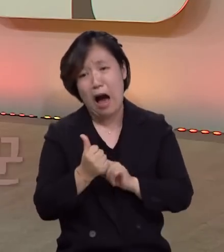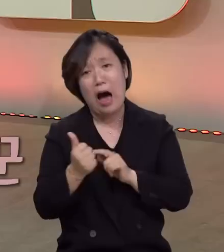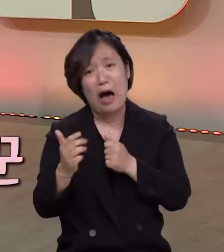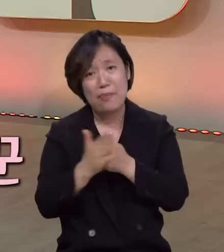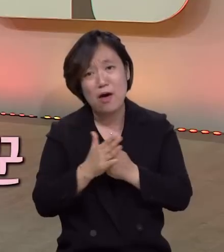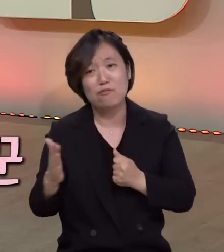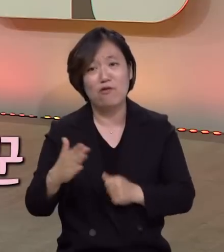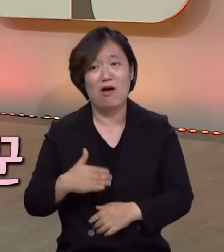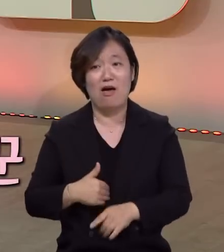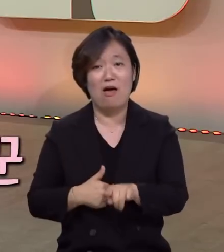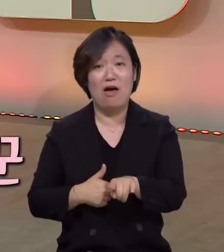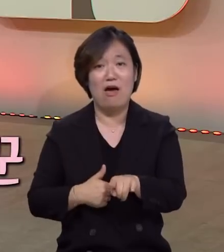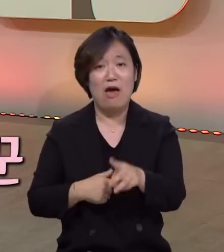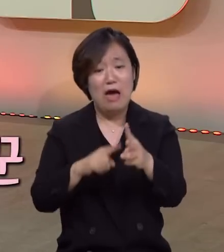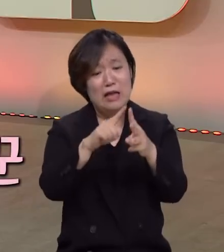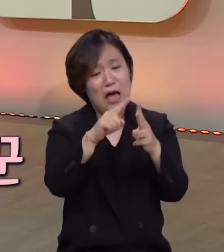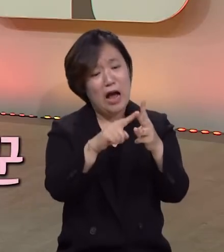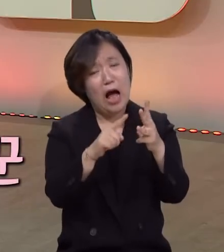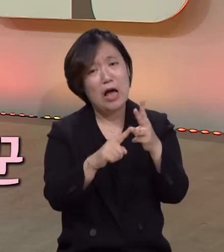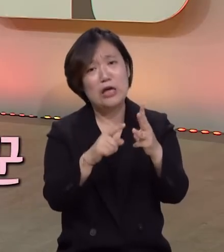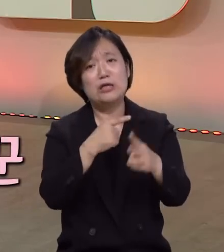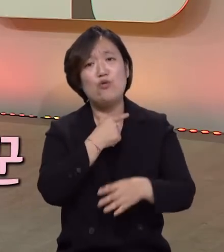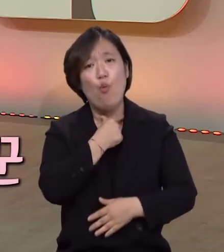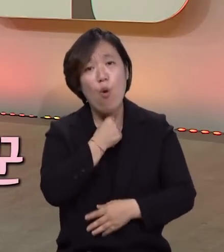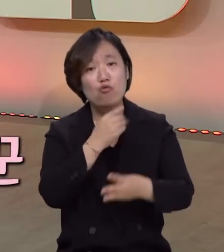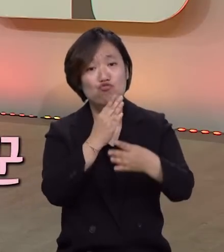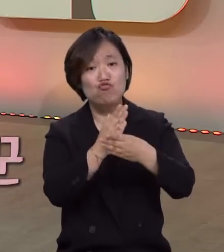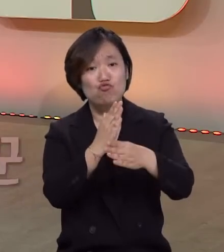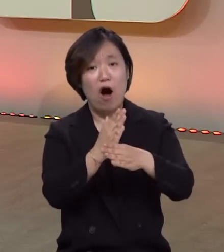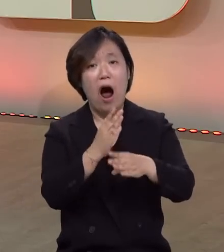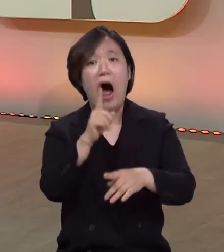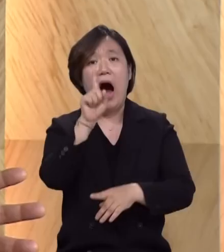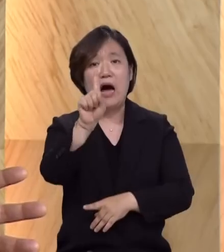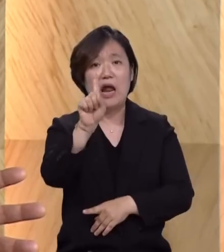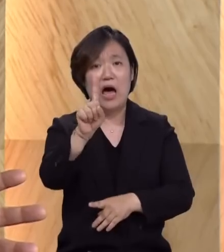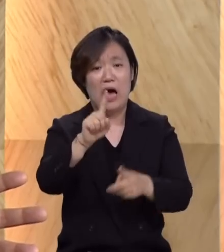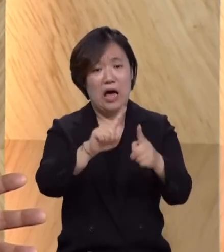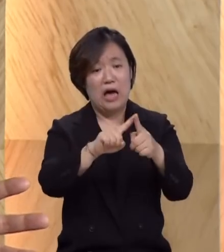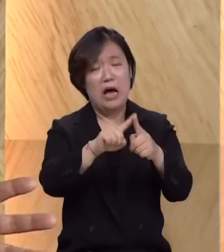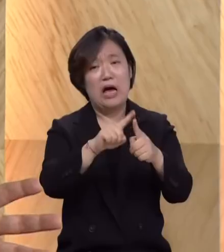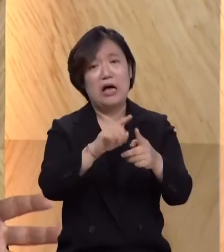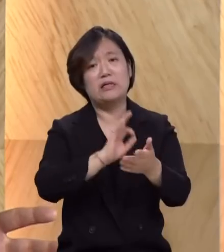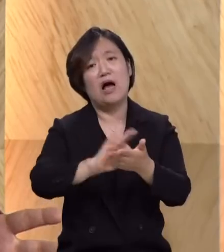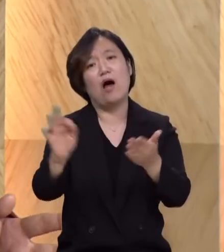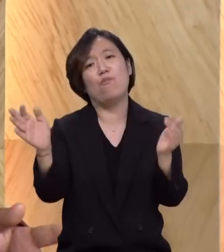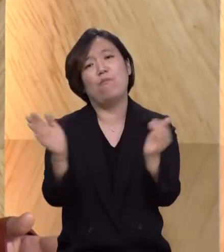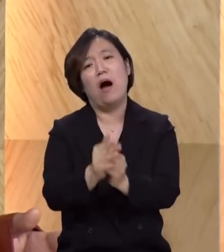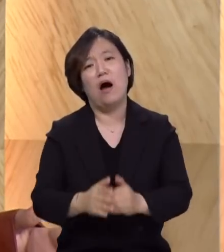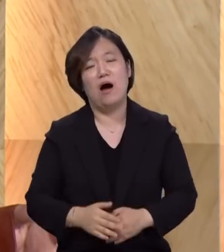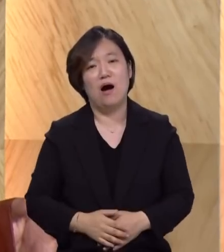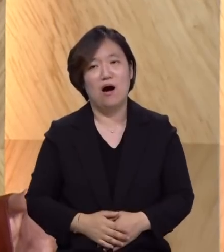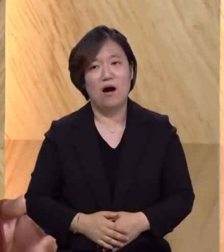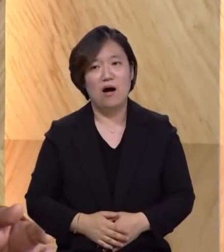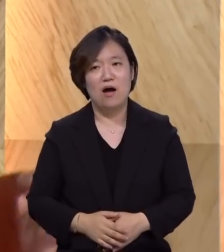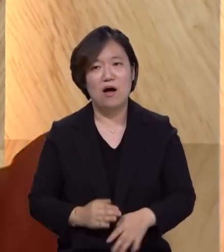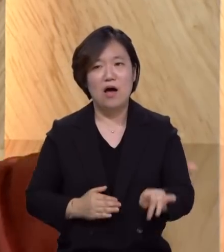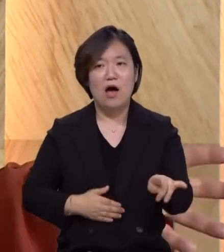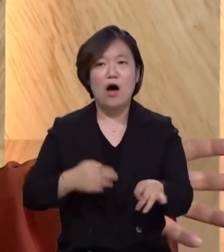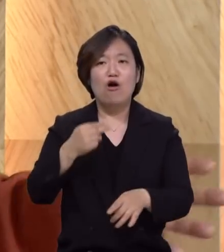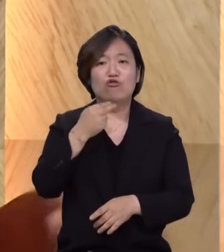그 세 가지 소원 중에서 하나를 벌써 써버린 거예요 진수성찬 술상이나